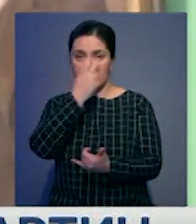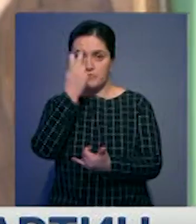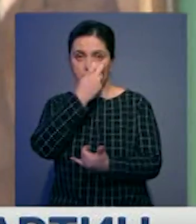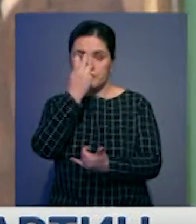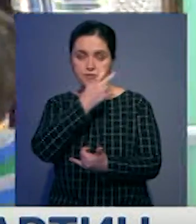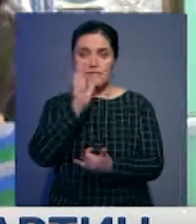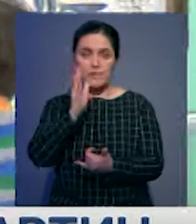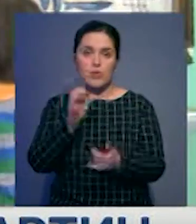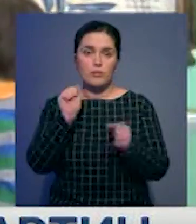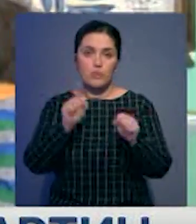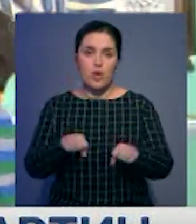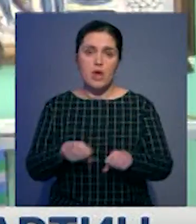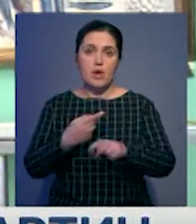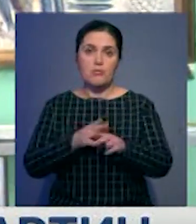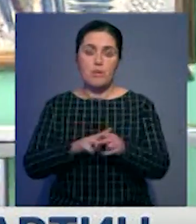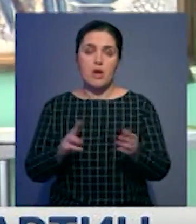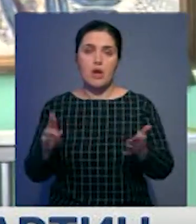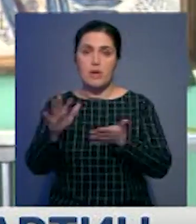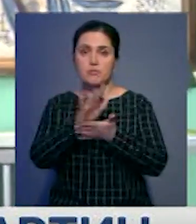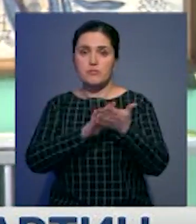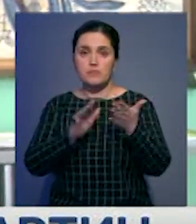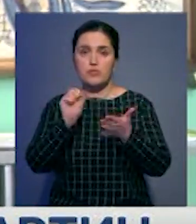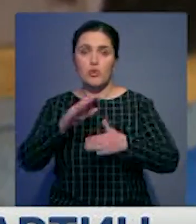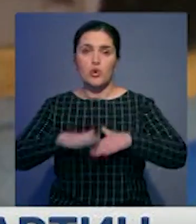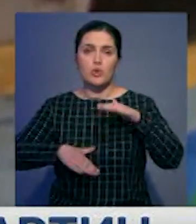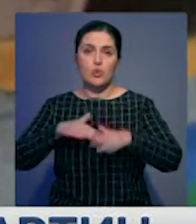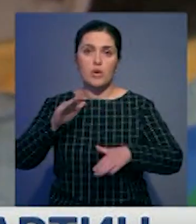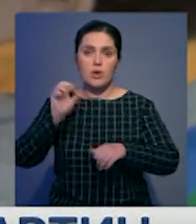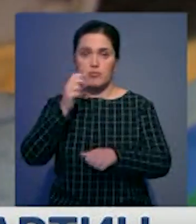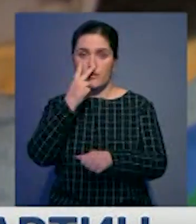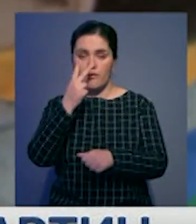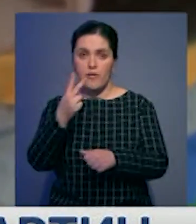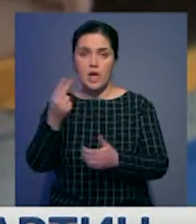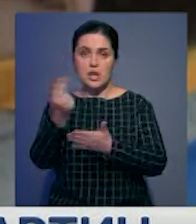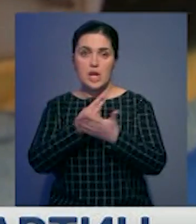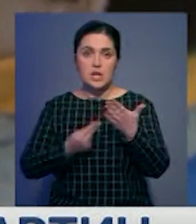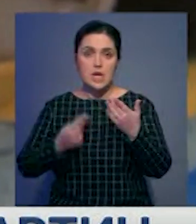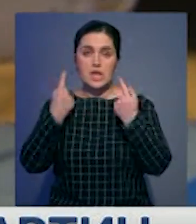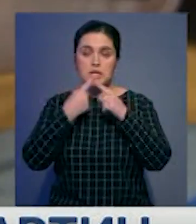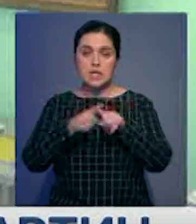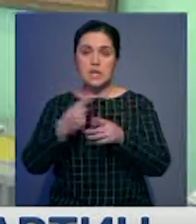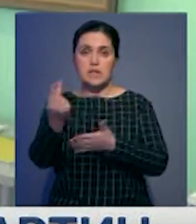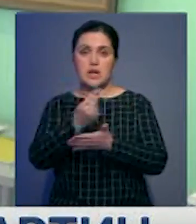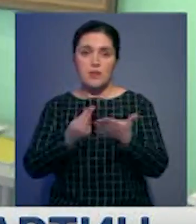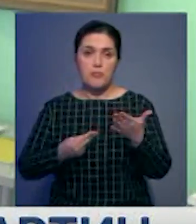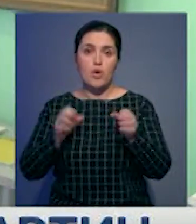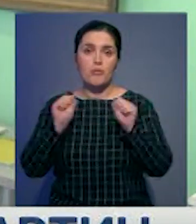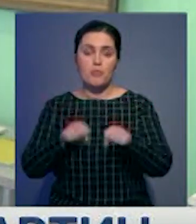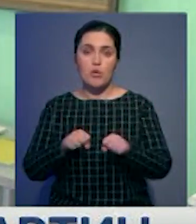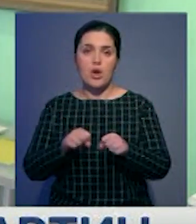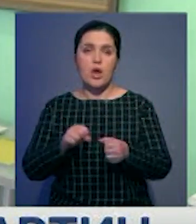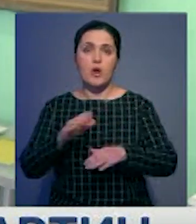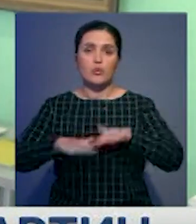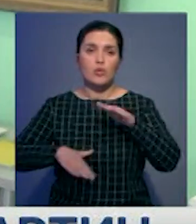нарушением зрения появилась возможность в буквальном смысле прикоснуться к прекрасному. Благодаря особой технике изображение с полотна